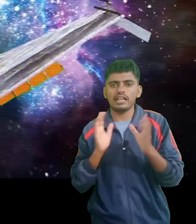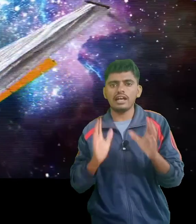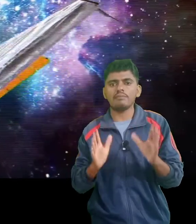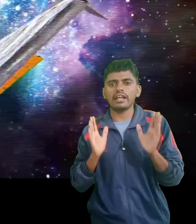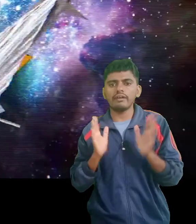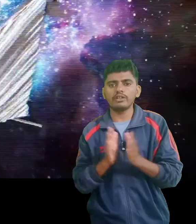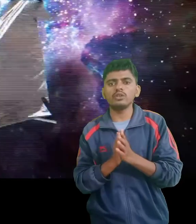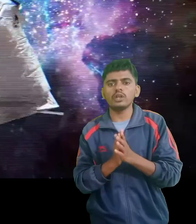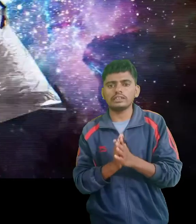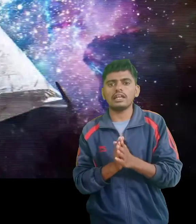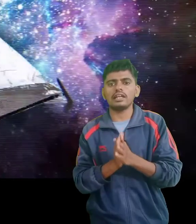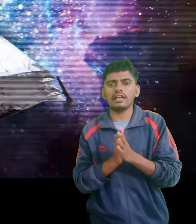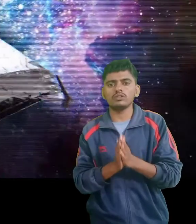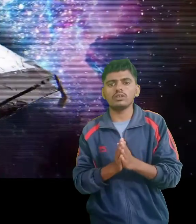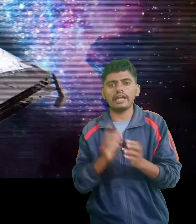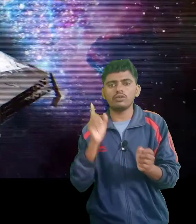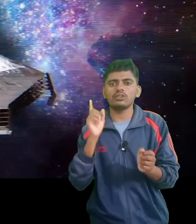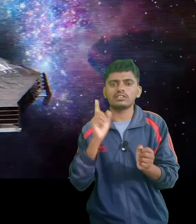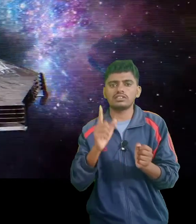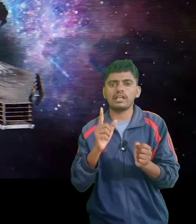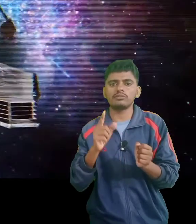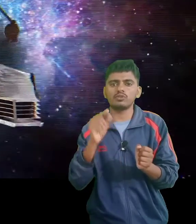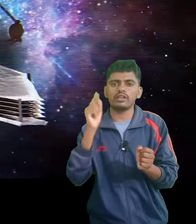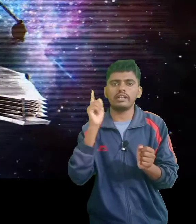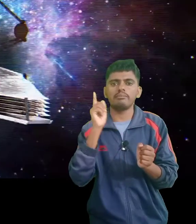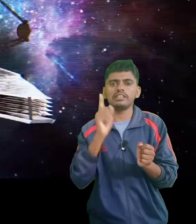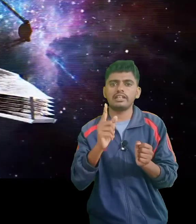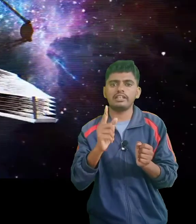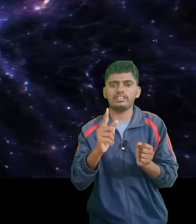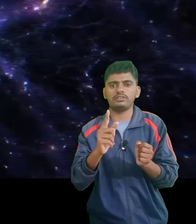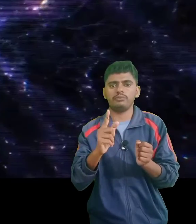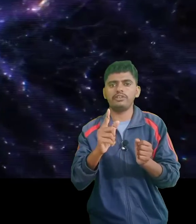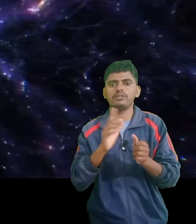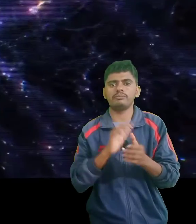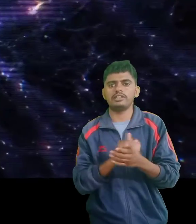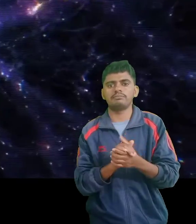है। क्या हमारा वीडियो अच्छा लगा तो लाइक और सब्सक्राइब जरूर करें। मिलते हैं नेक्स्ट वीडियो में।